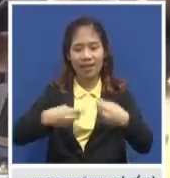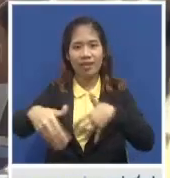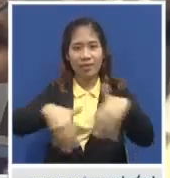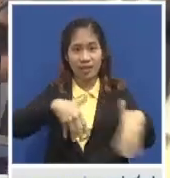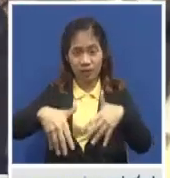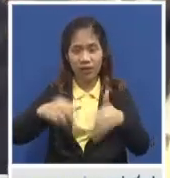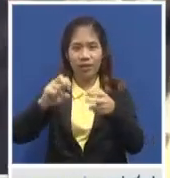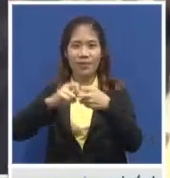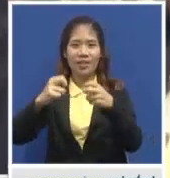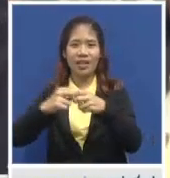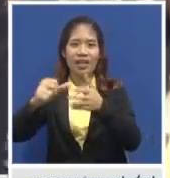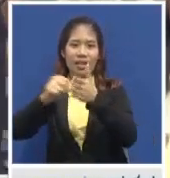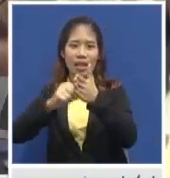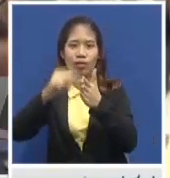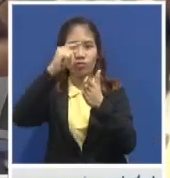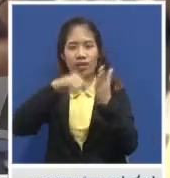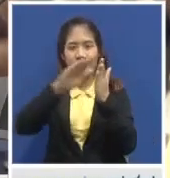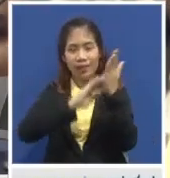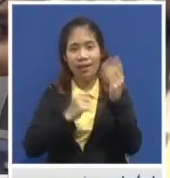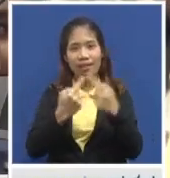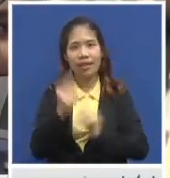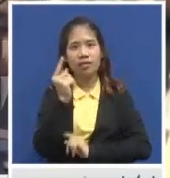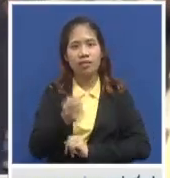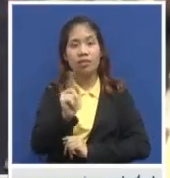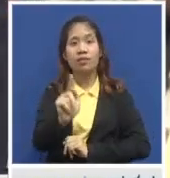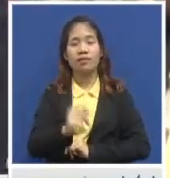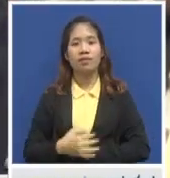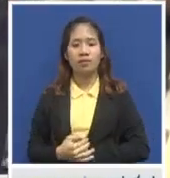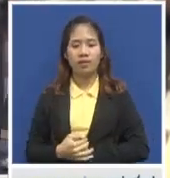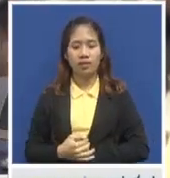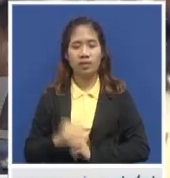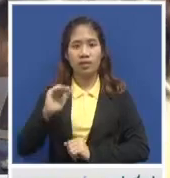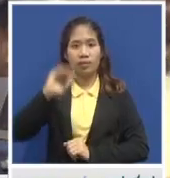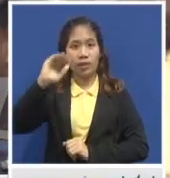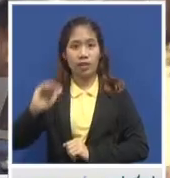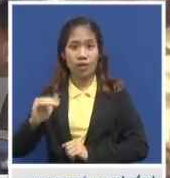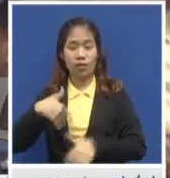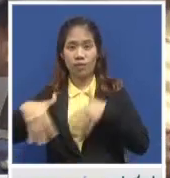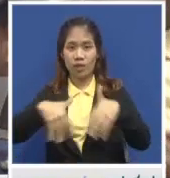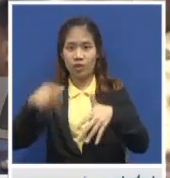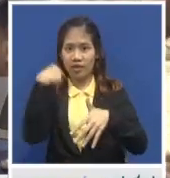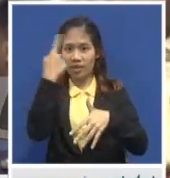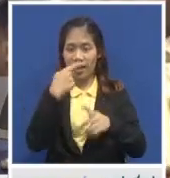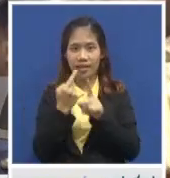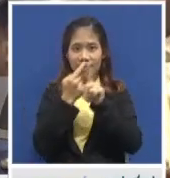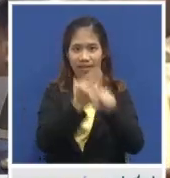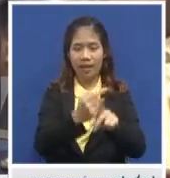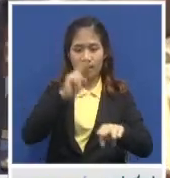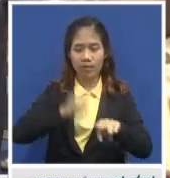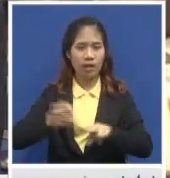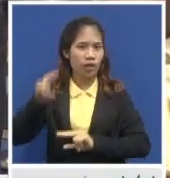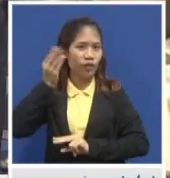ของบ้านเมืองแต่ความเป็นจริงครับท่านประธานก็คือพี่น้องประชาชนที่ติดตามการอภิปร